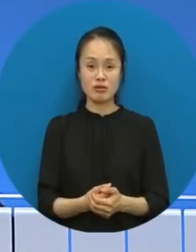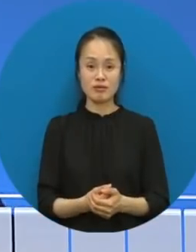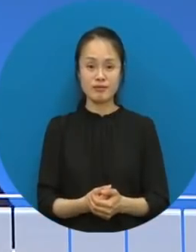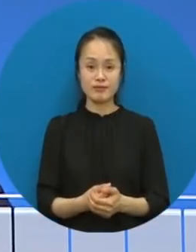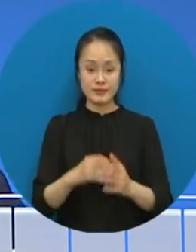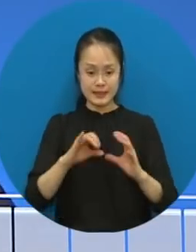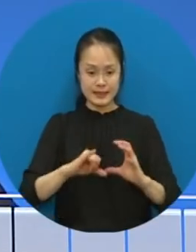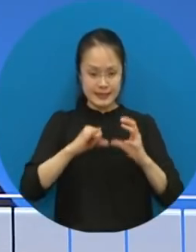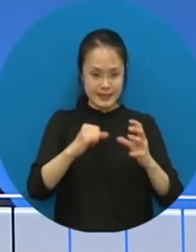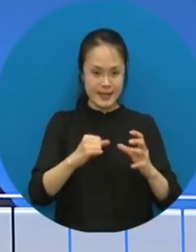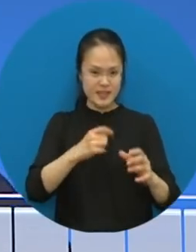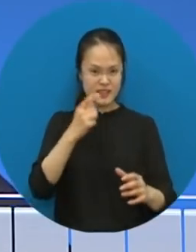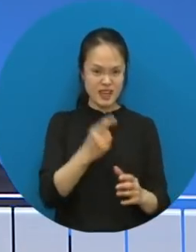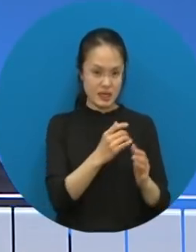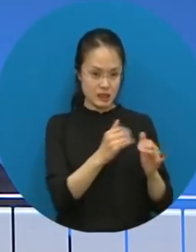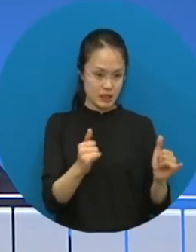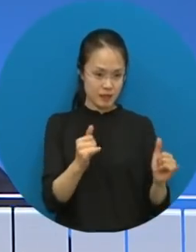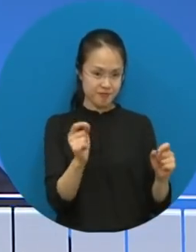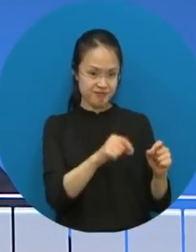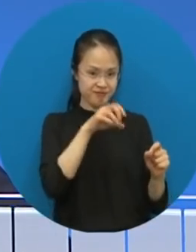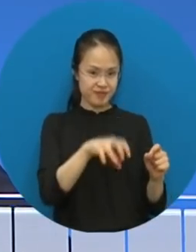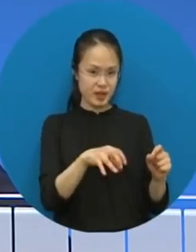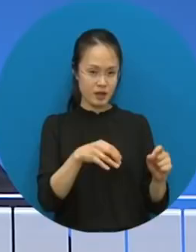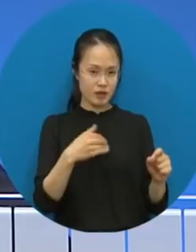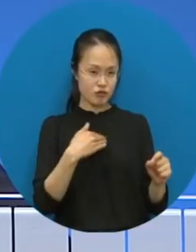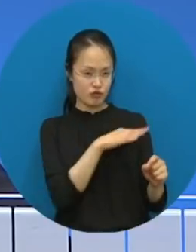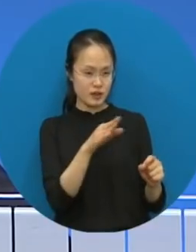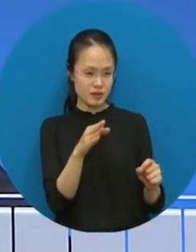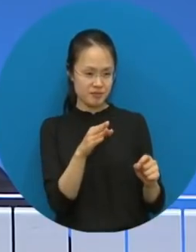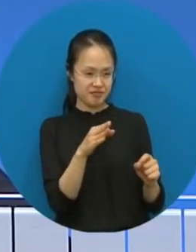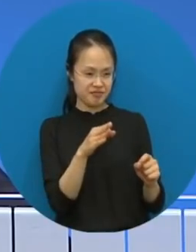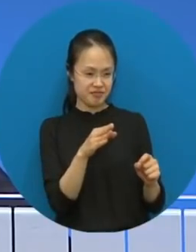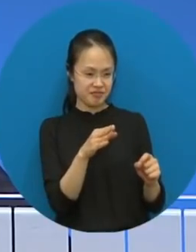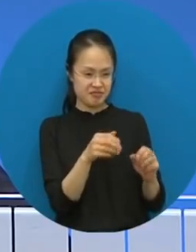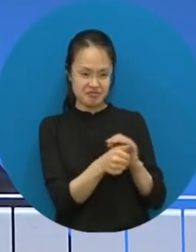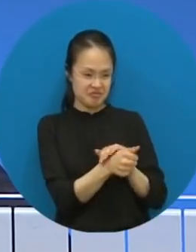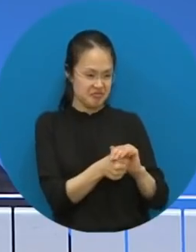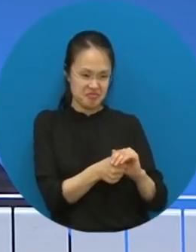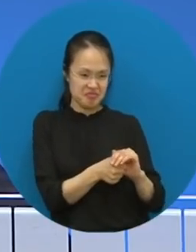세상에서 강한 자 앞에서는 절대 굽힐 줄을 모르나